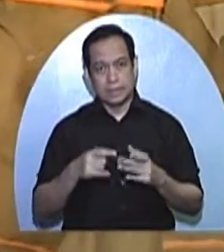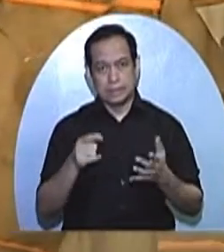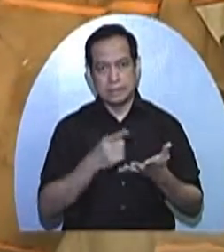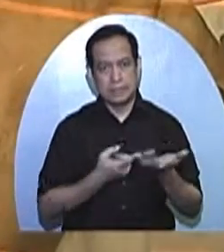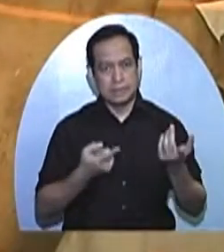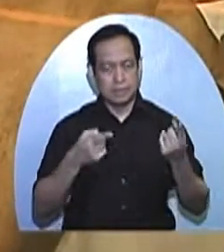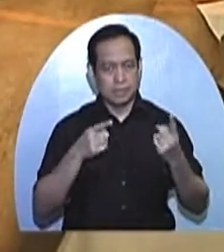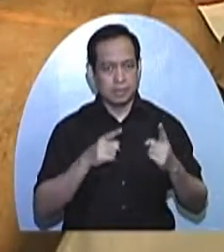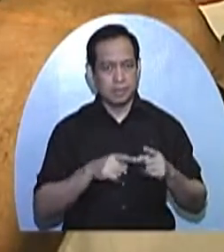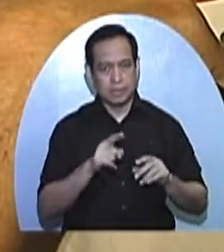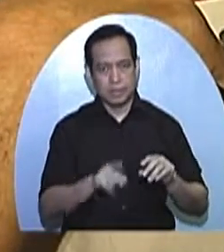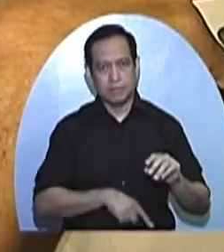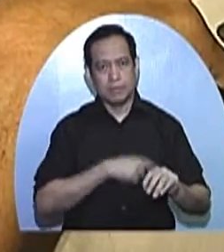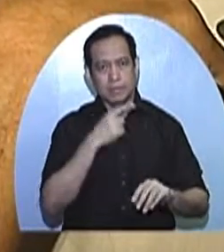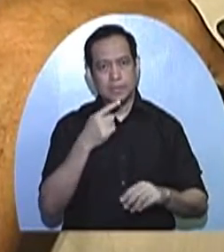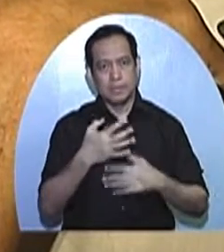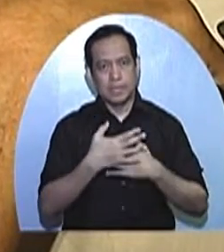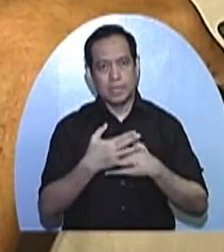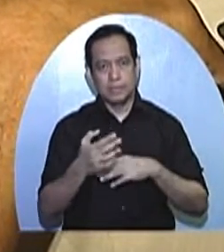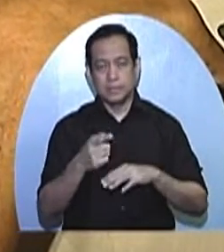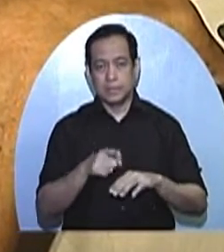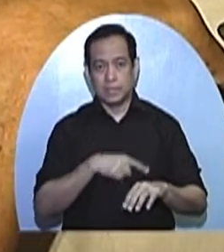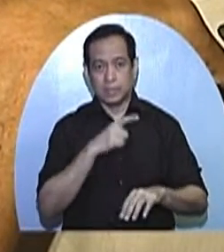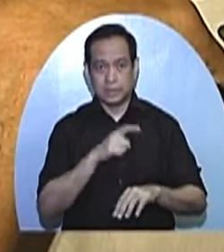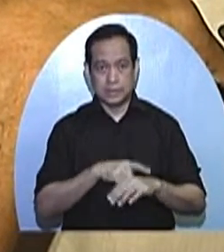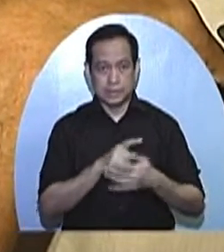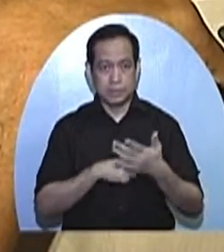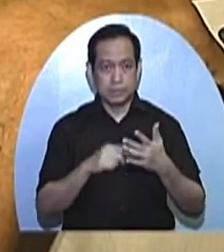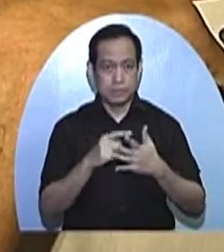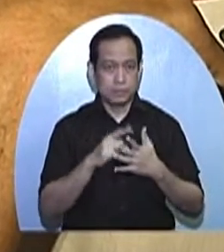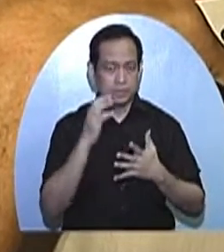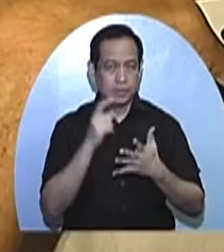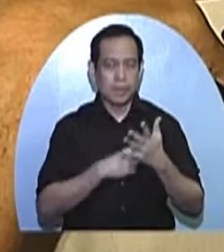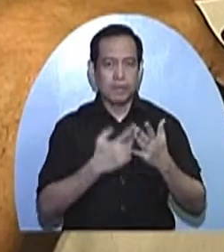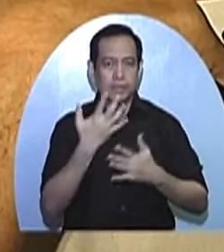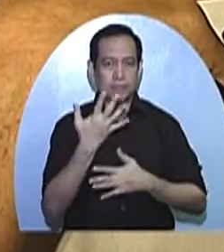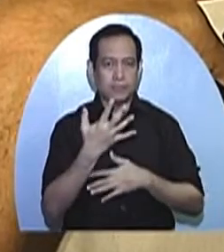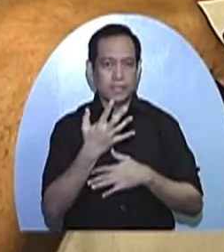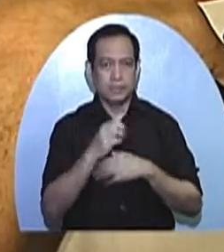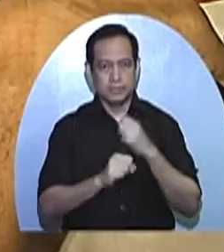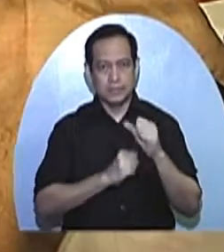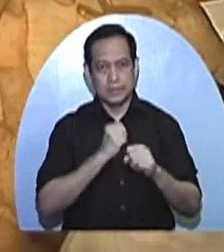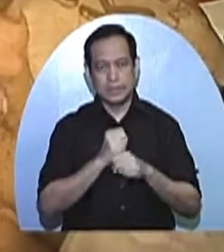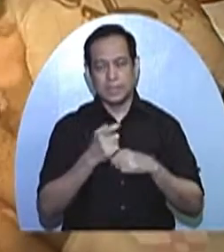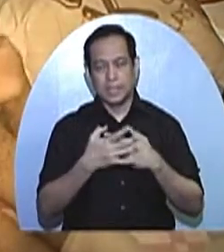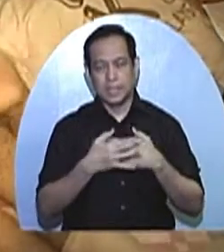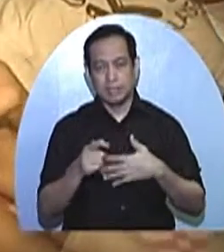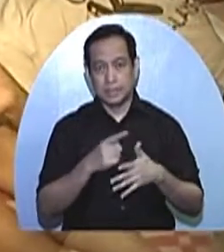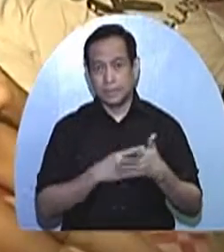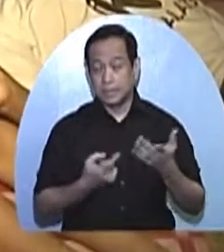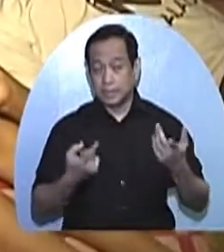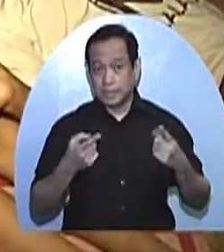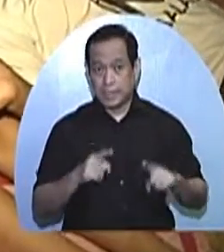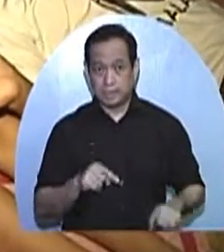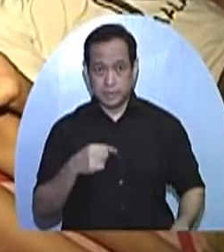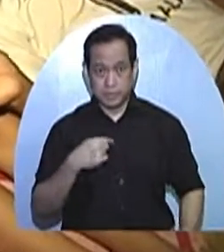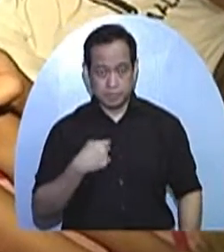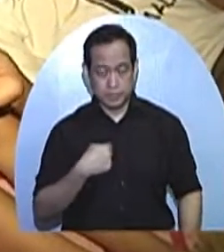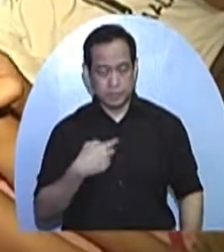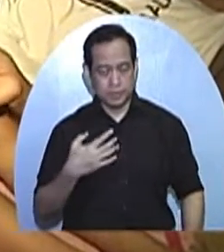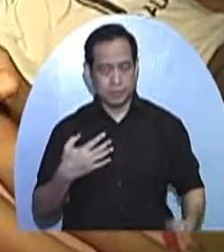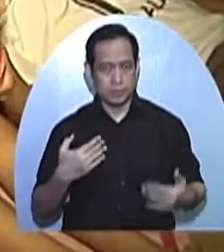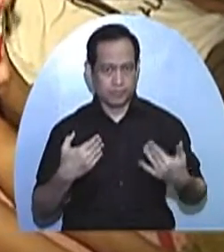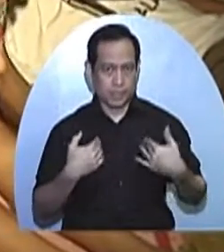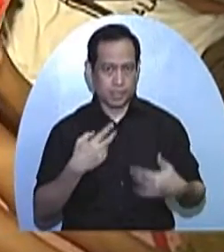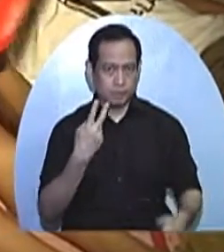sisingilin nung naramdaman kong ito. Huli nang huli na talaga yung naramdaman ko. 5 taon bago ako nakaramdam ng ganito, binigla pa ako. Dalawa ang